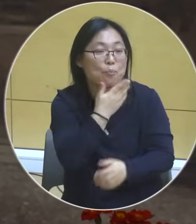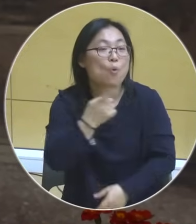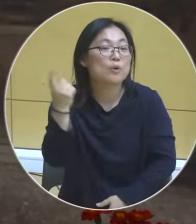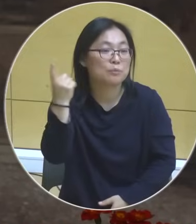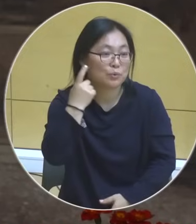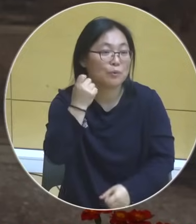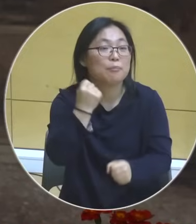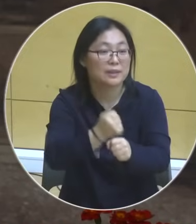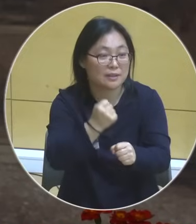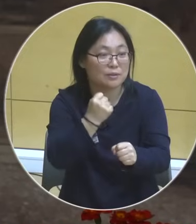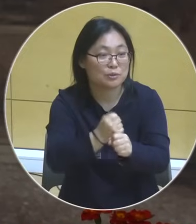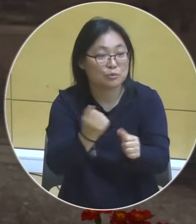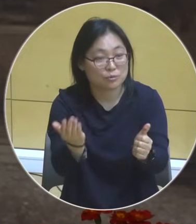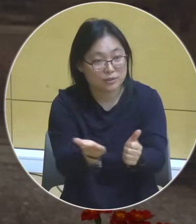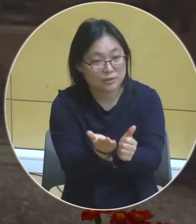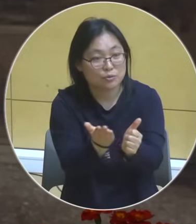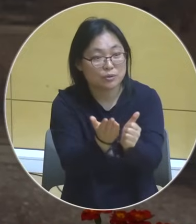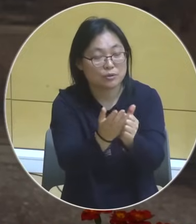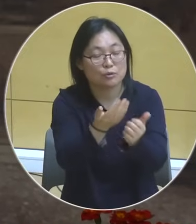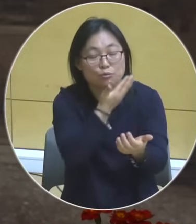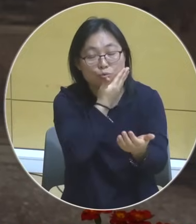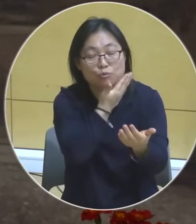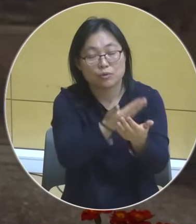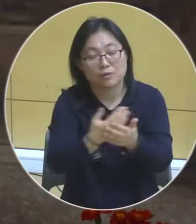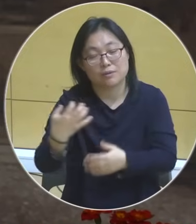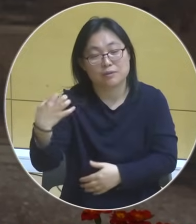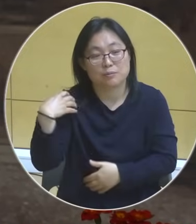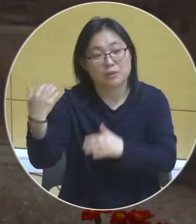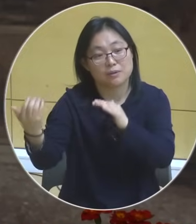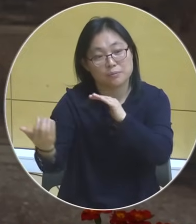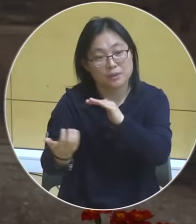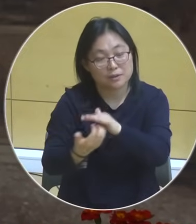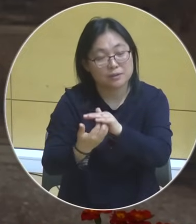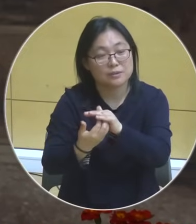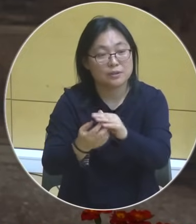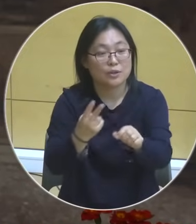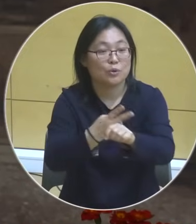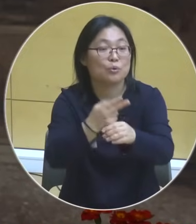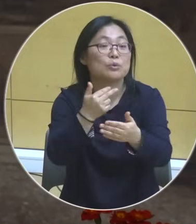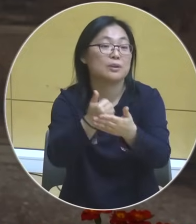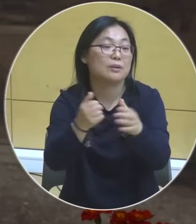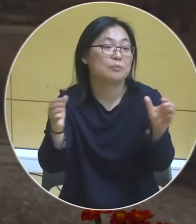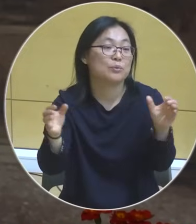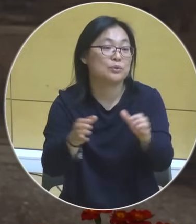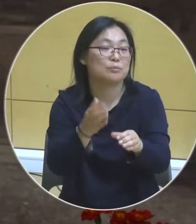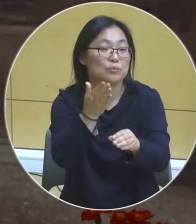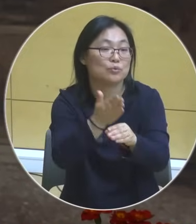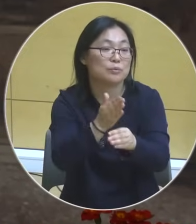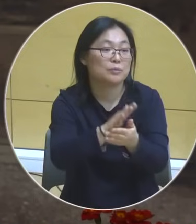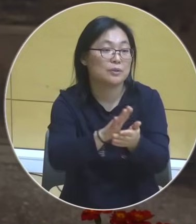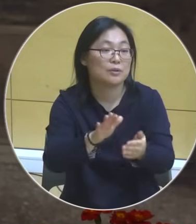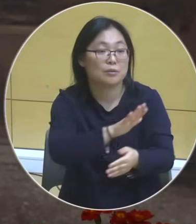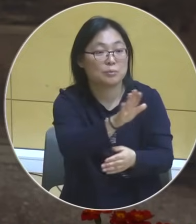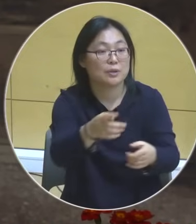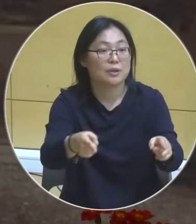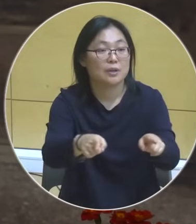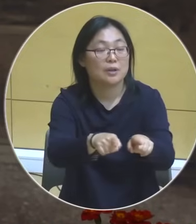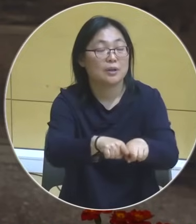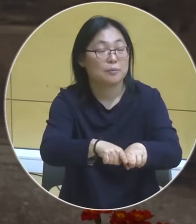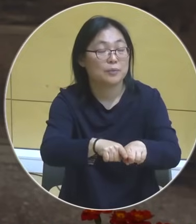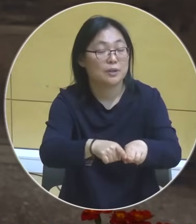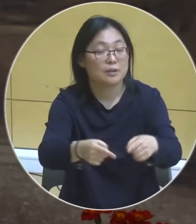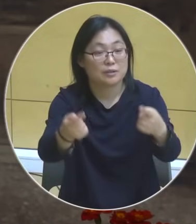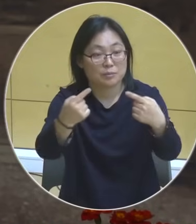복음으로 빚어지고 만들어지는 귀한 사명을 우리가 감당하도록 위해서 교사로 모집합니다. 여러분 오셔서 함께 교육을